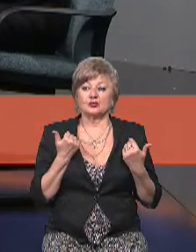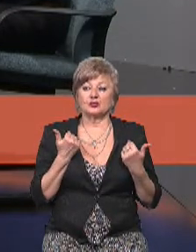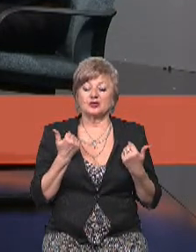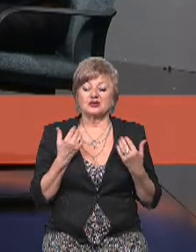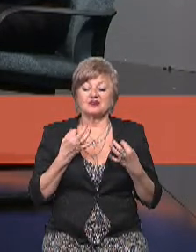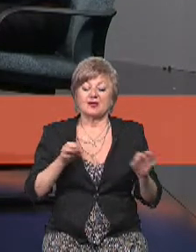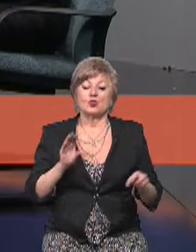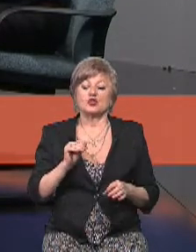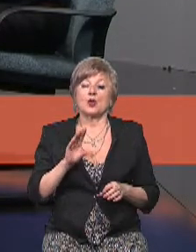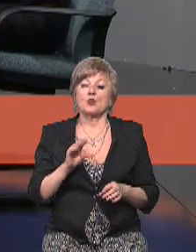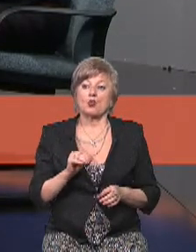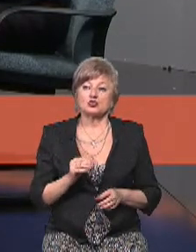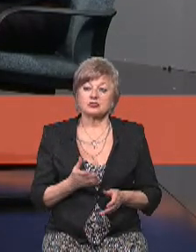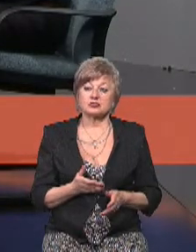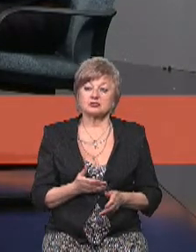пропуску.